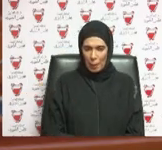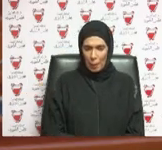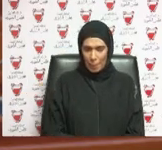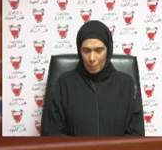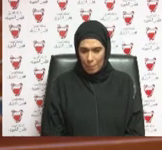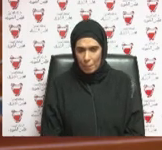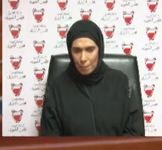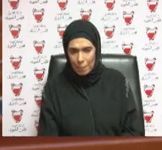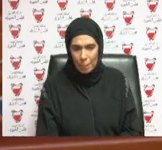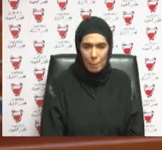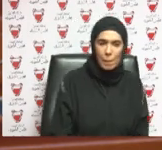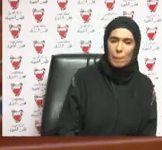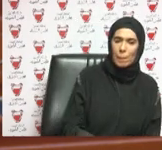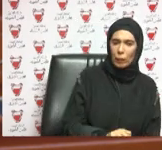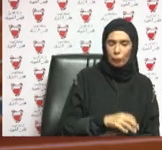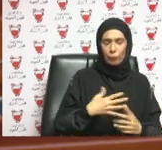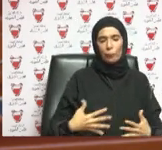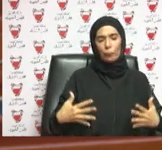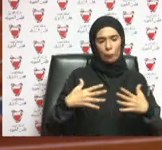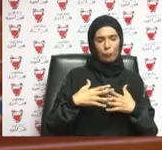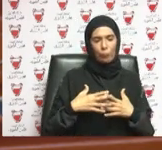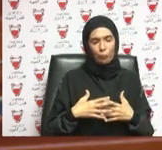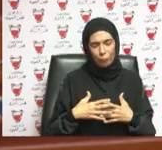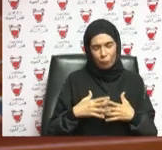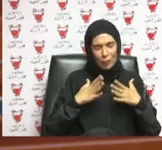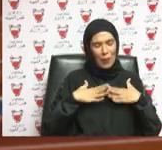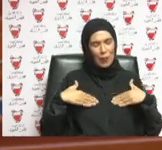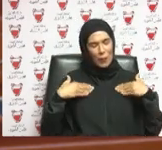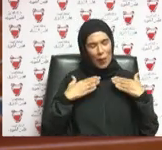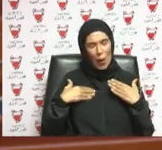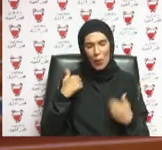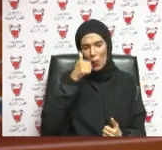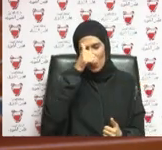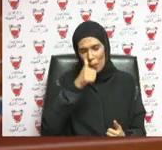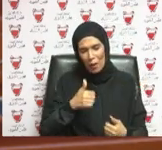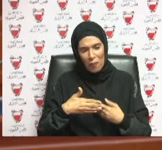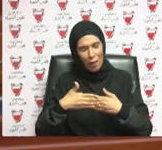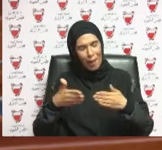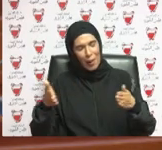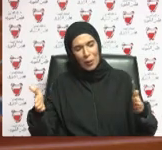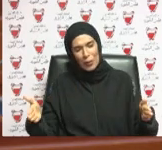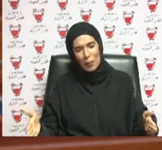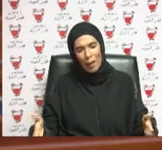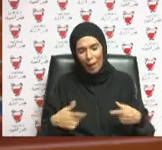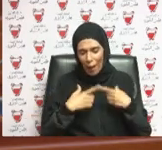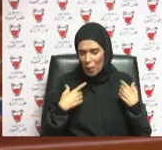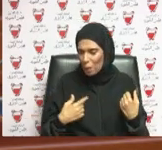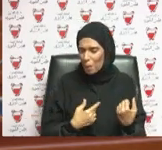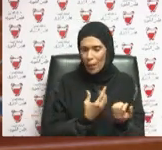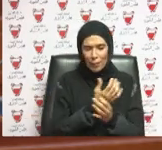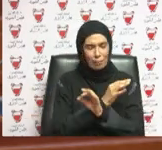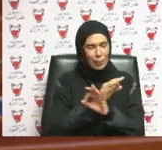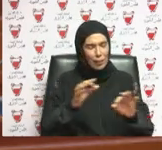الرئيس، كان شركنا في أفراحنا وأتراحنا، فاتحا بابه وقلبه لجميع الناس.